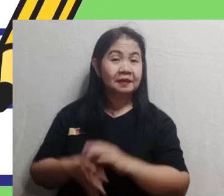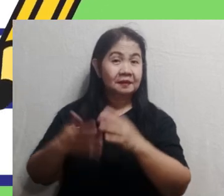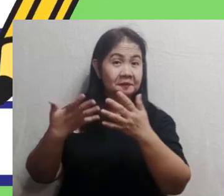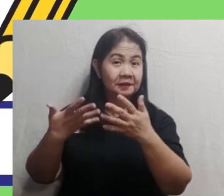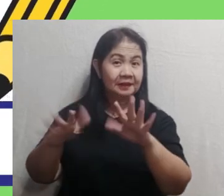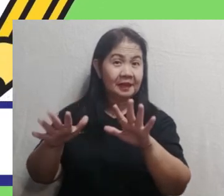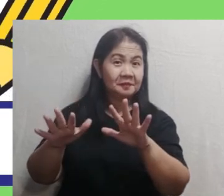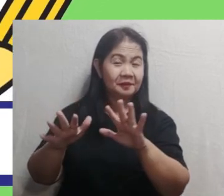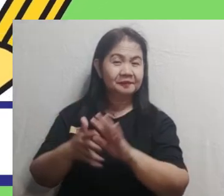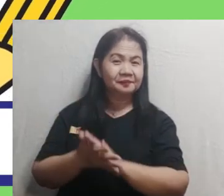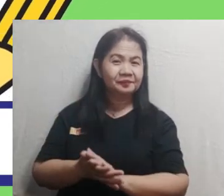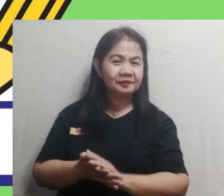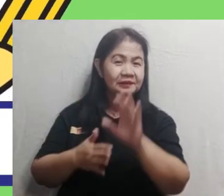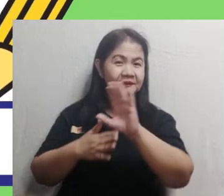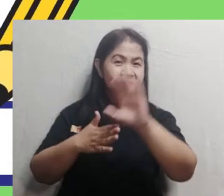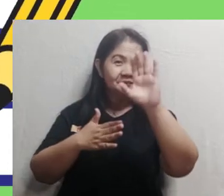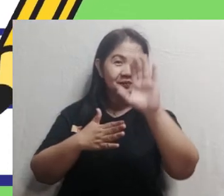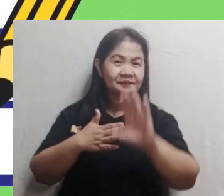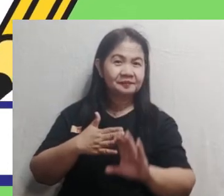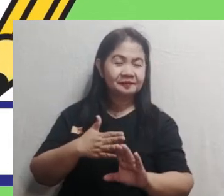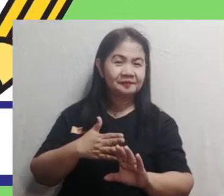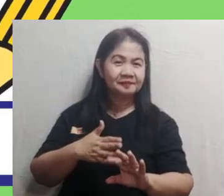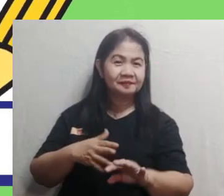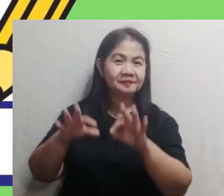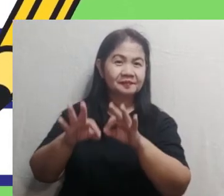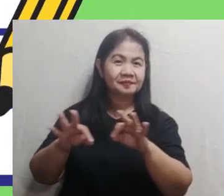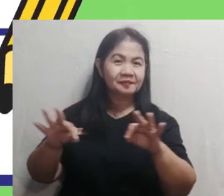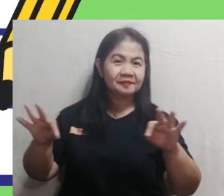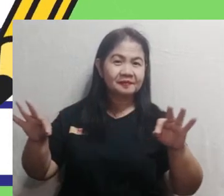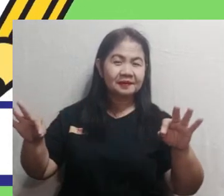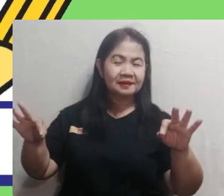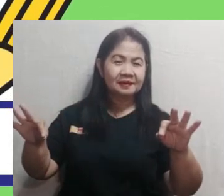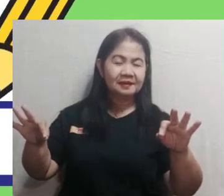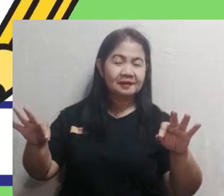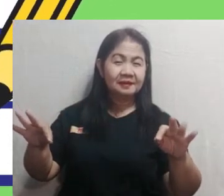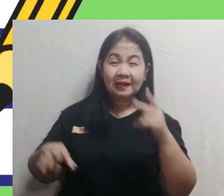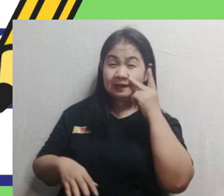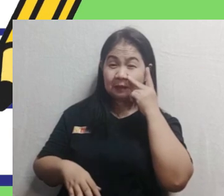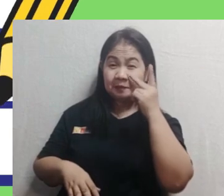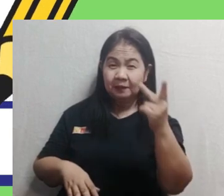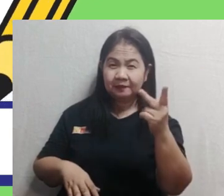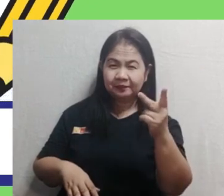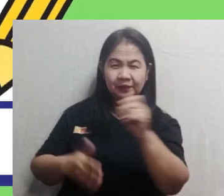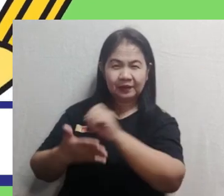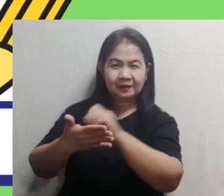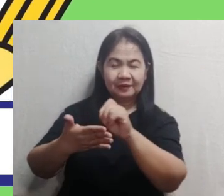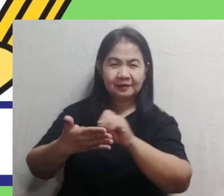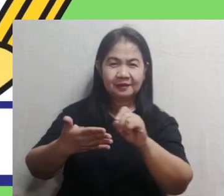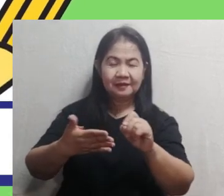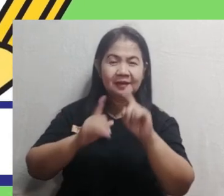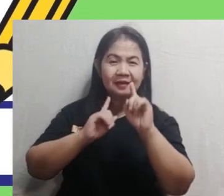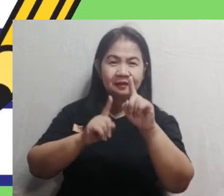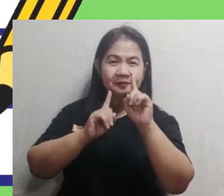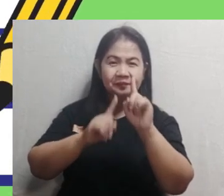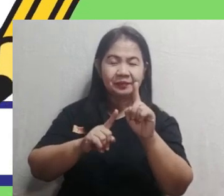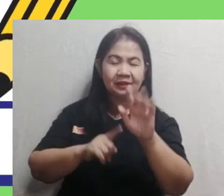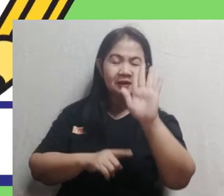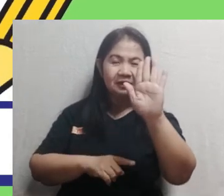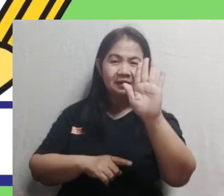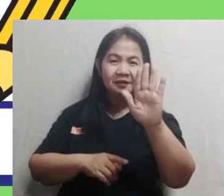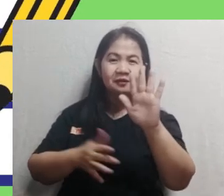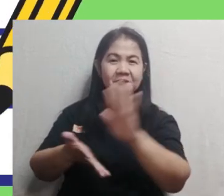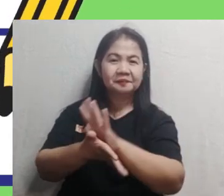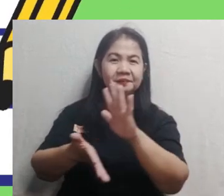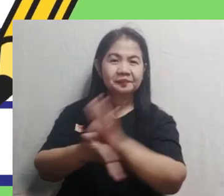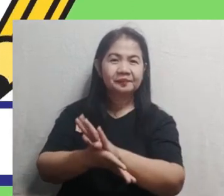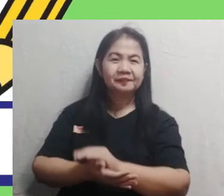Pagkatapos, kumpletuhin ang pangungusap na nakikita mo. Isulat ang sagot sa iyong sagutang papel.